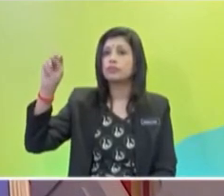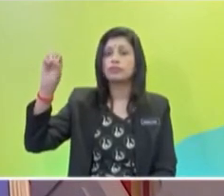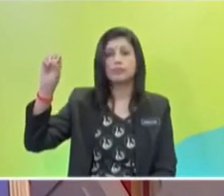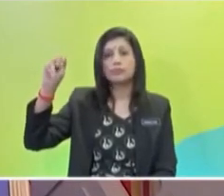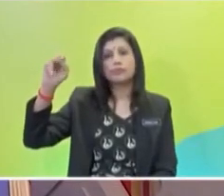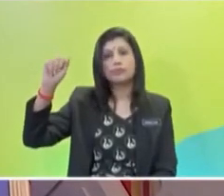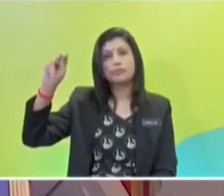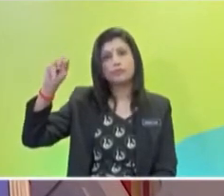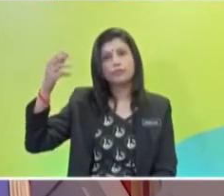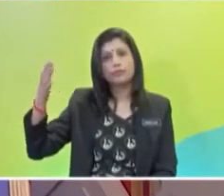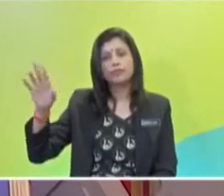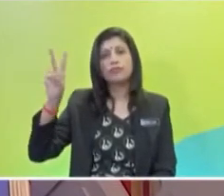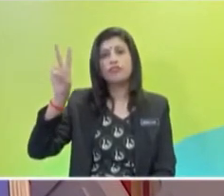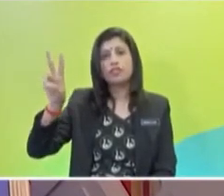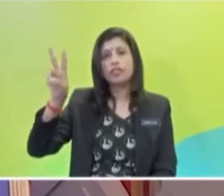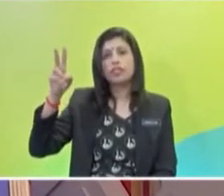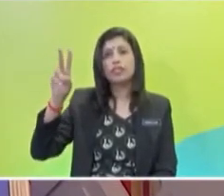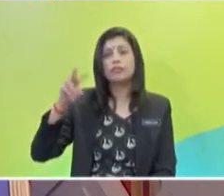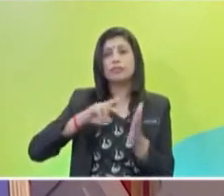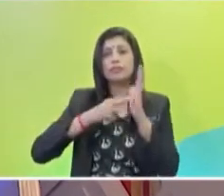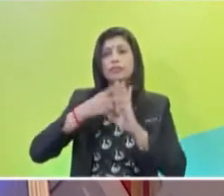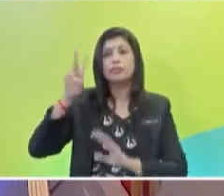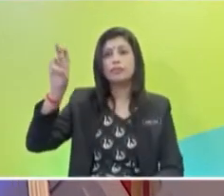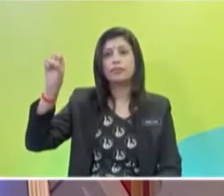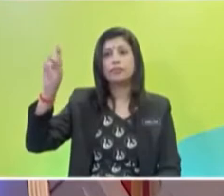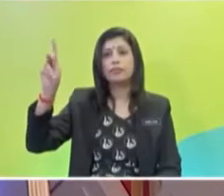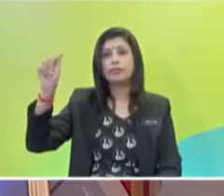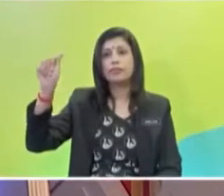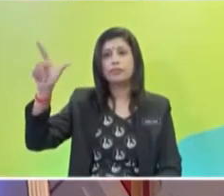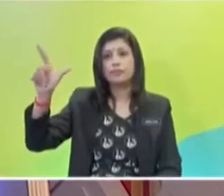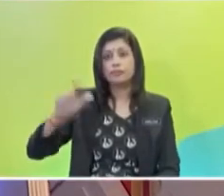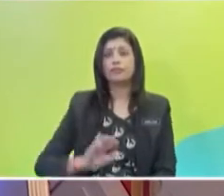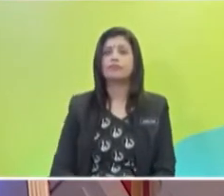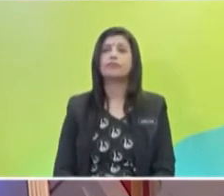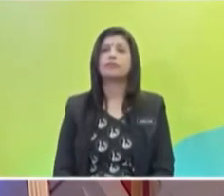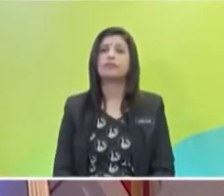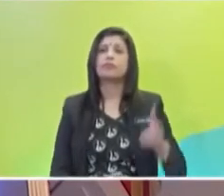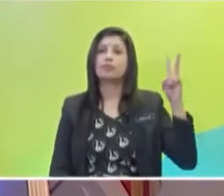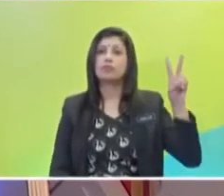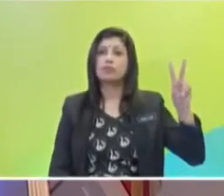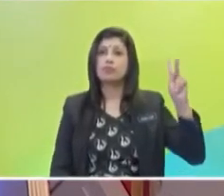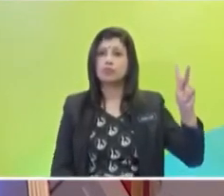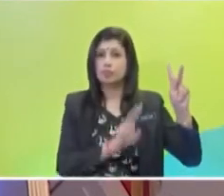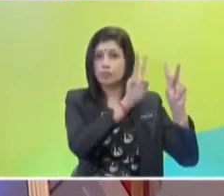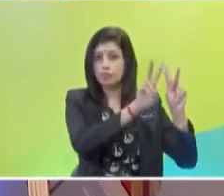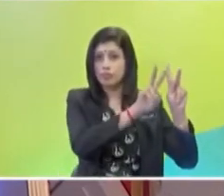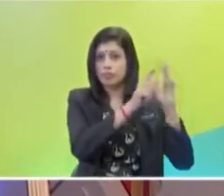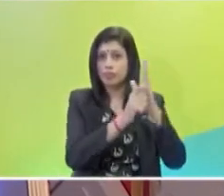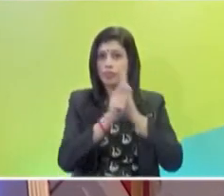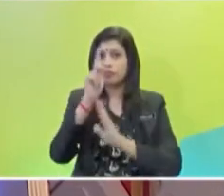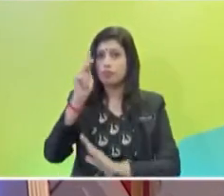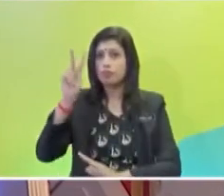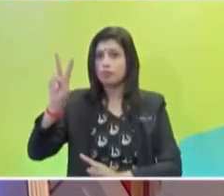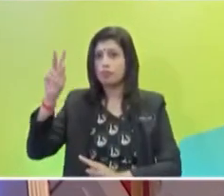Jadi, untuk perkataan yang akan kita pelajari pada hari ini, perkataan ini mengandungi dua suku kata, okey, iaitu suku kata K,